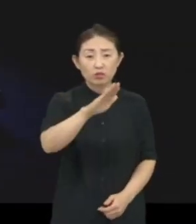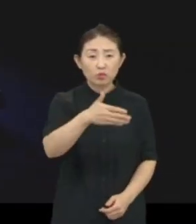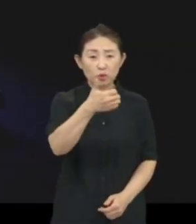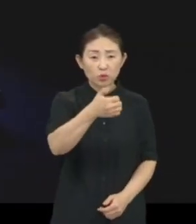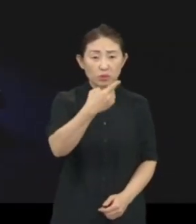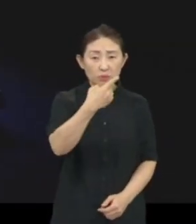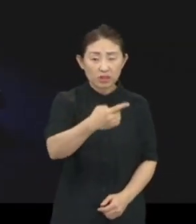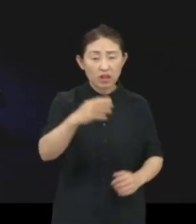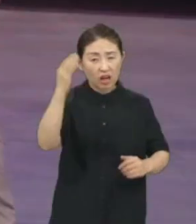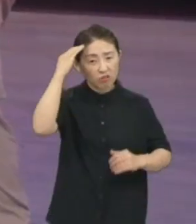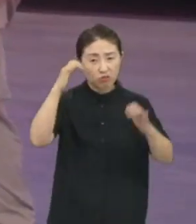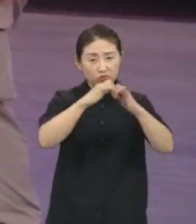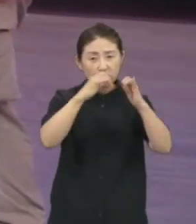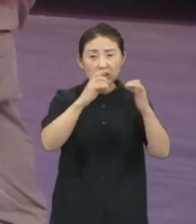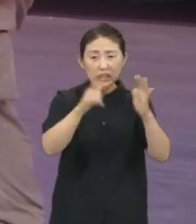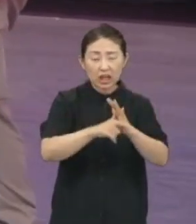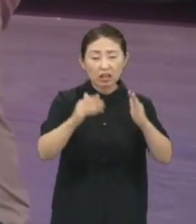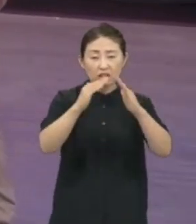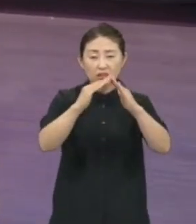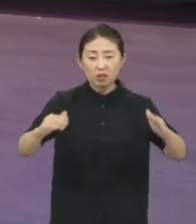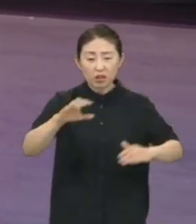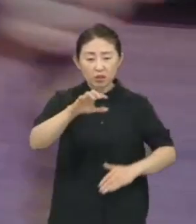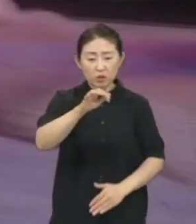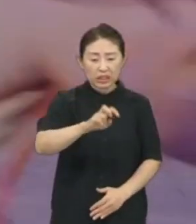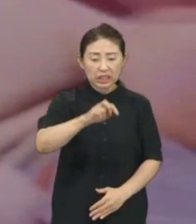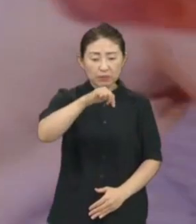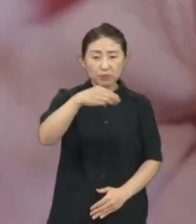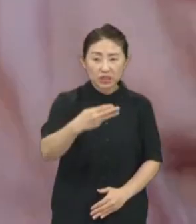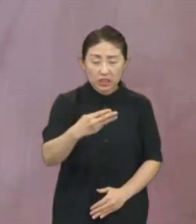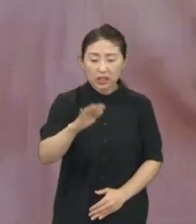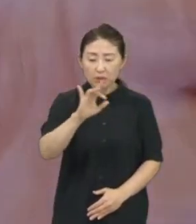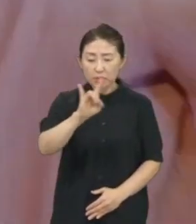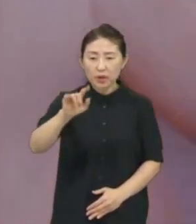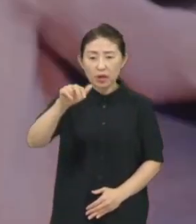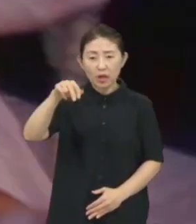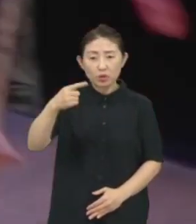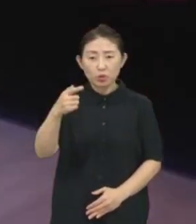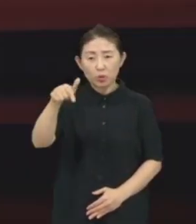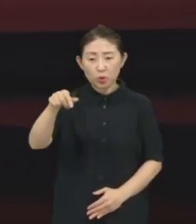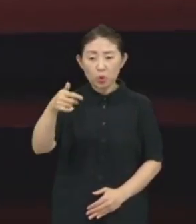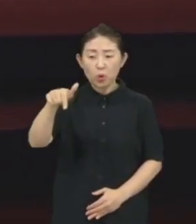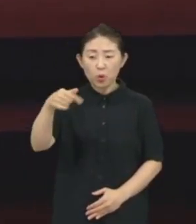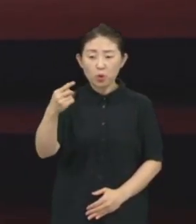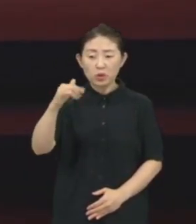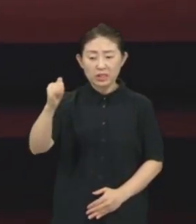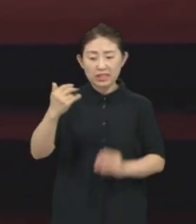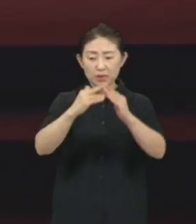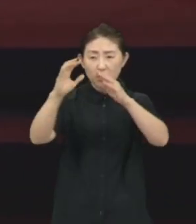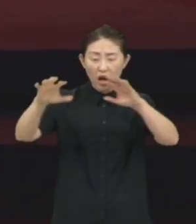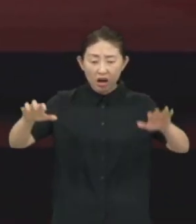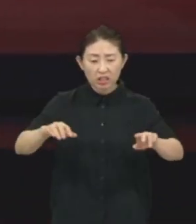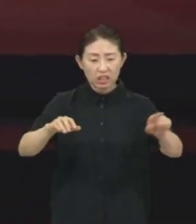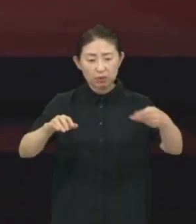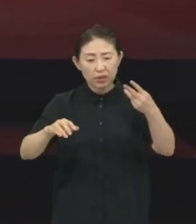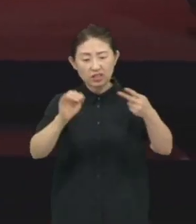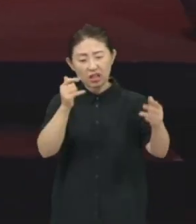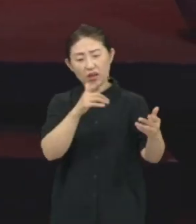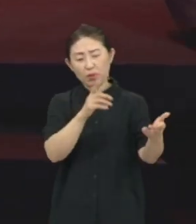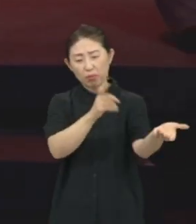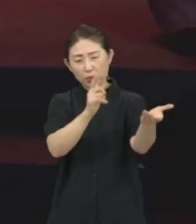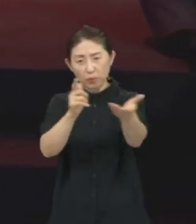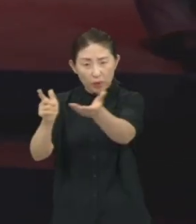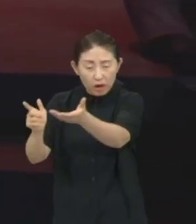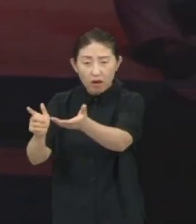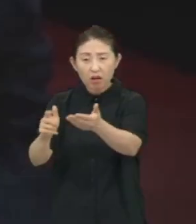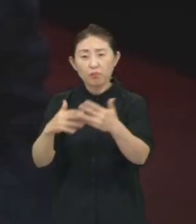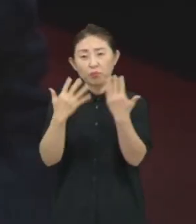1951년 한국전쟁 중 전라도 임실 인근 배소고지에서 벌어진 200여 명의 양민 학살 사건을 4명의 여인의 각기